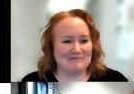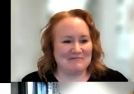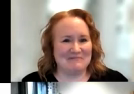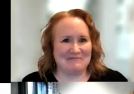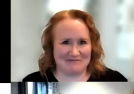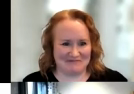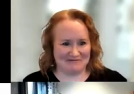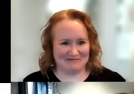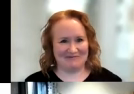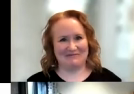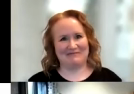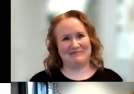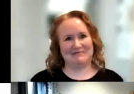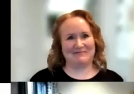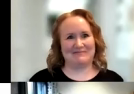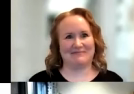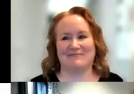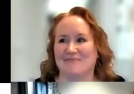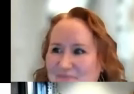Ja, tusen takk Tone.